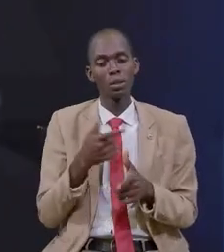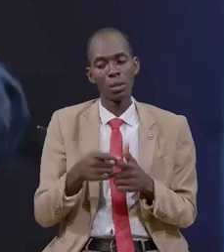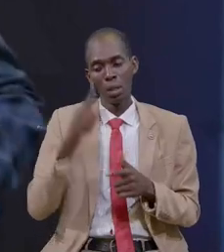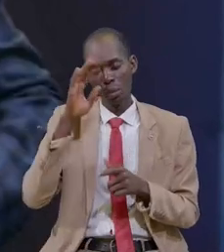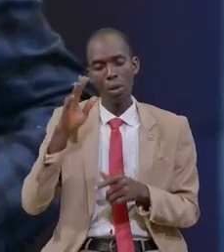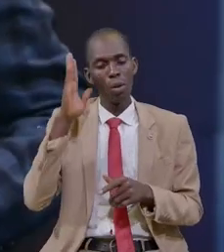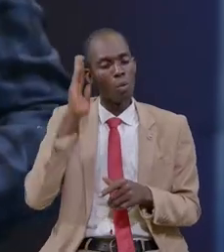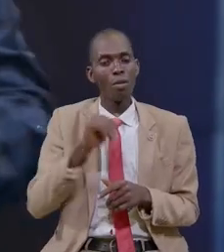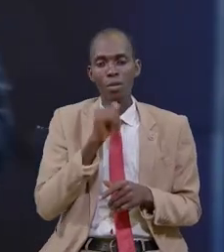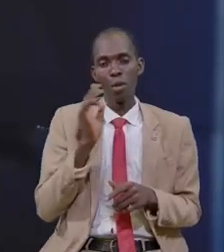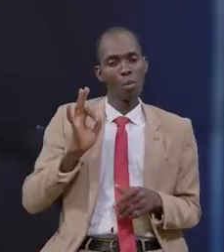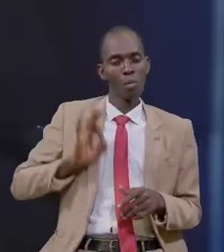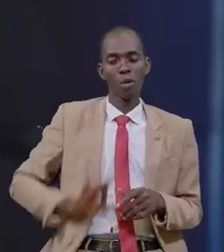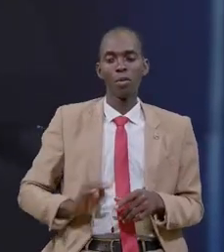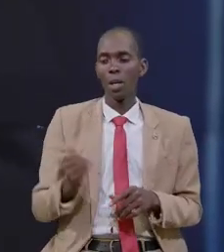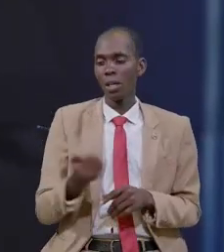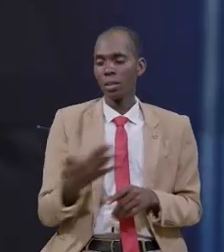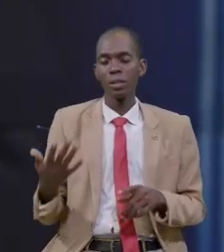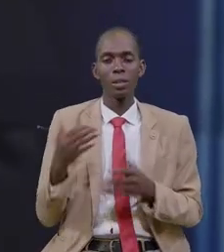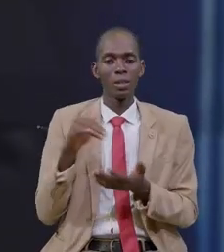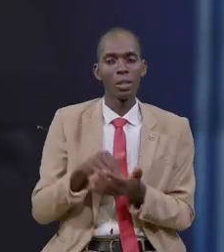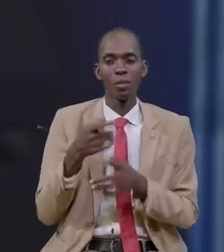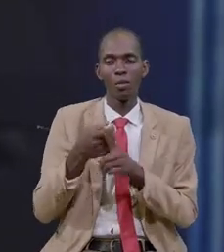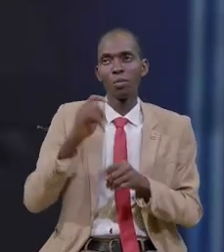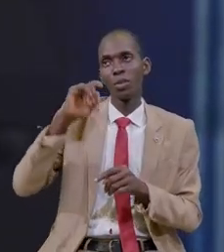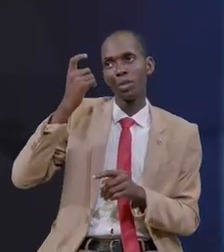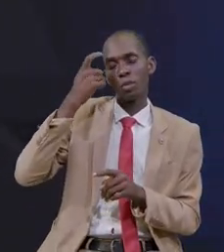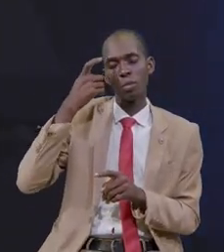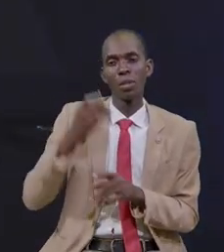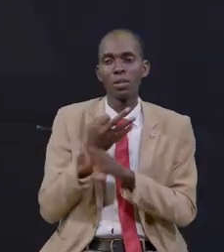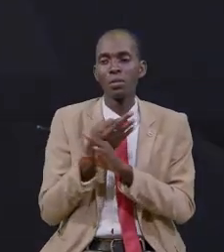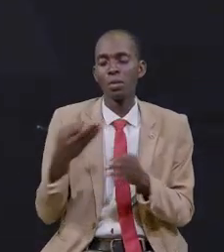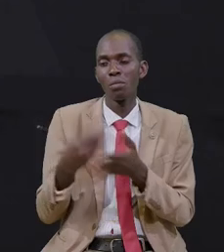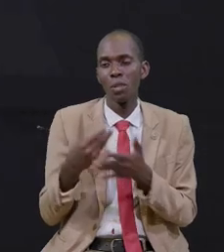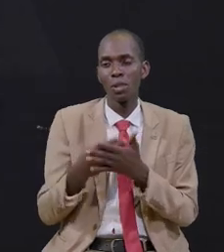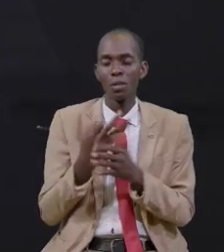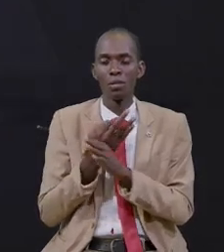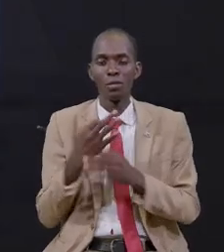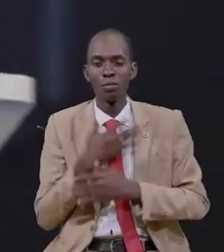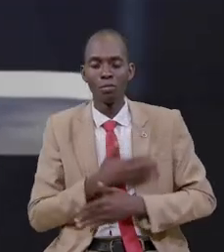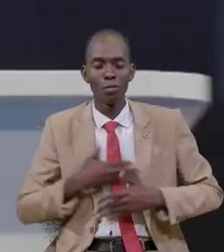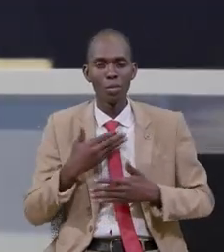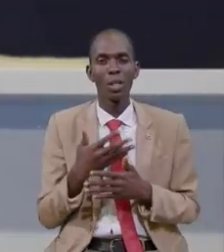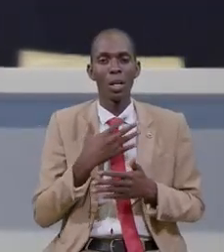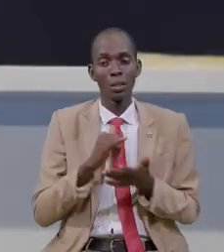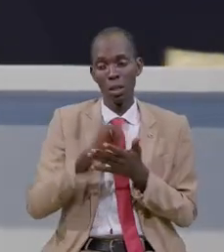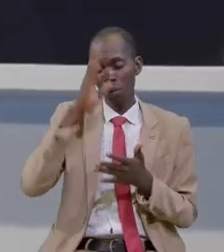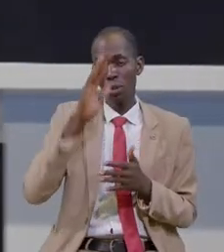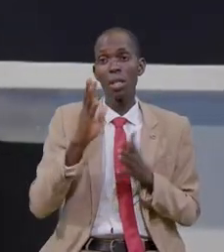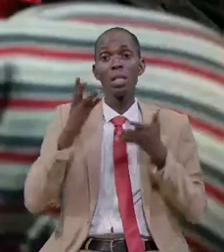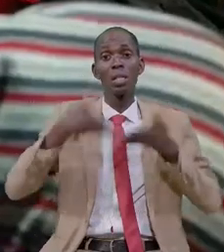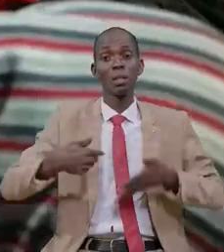C'est pourquoi il a dit, je garde ma paralysie afin de continuer à recevoir l'allocation pour handicapés.